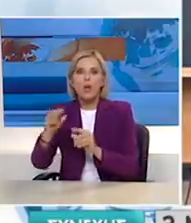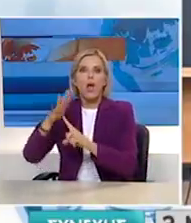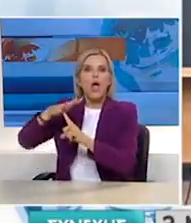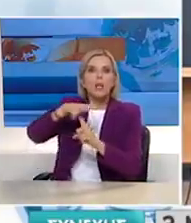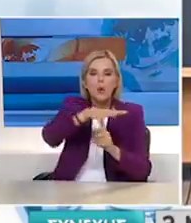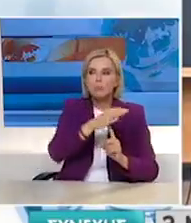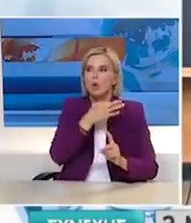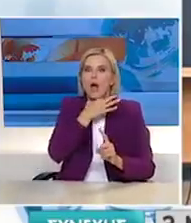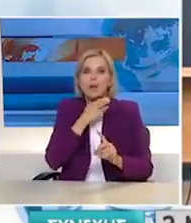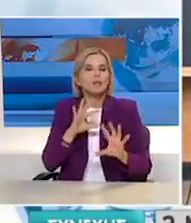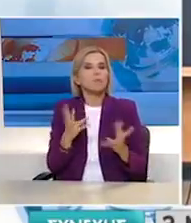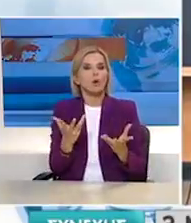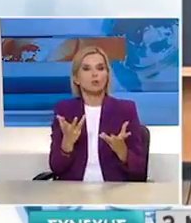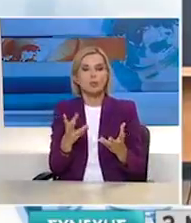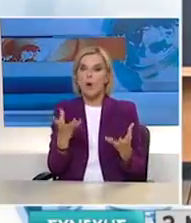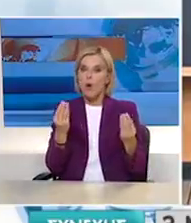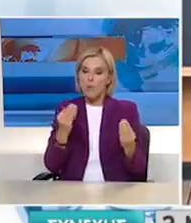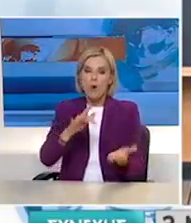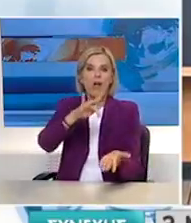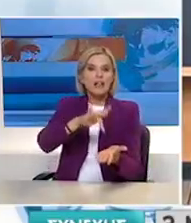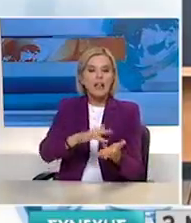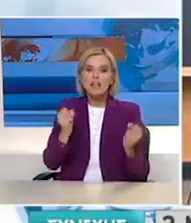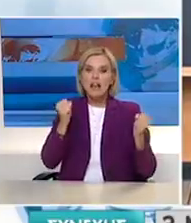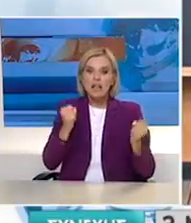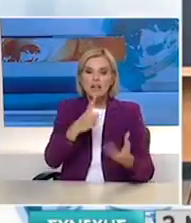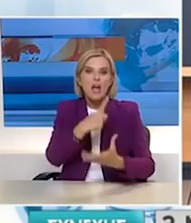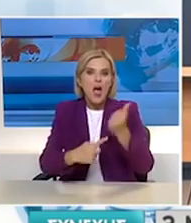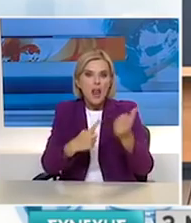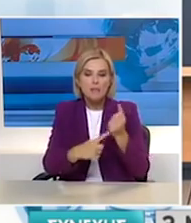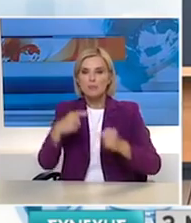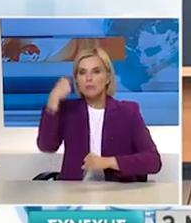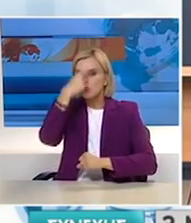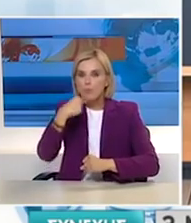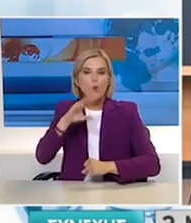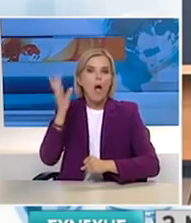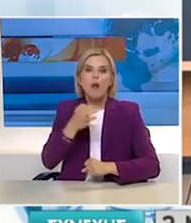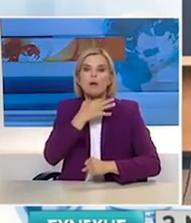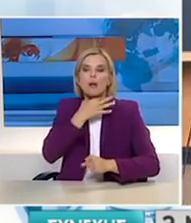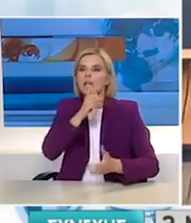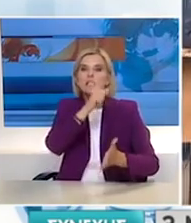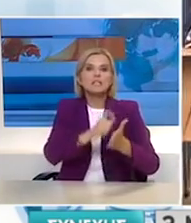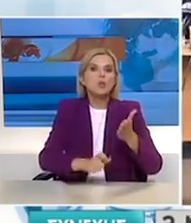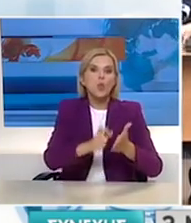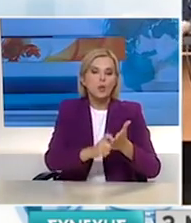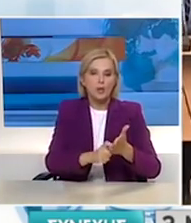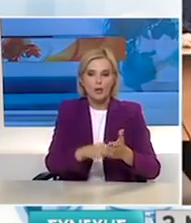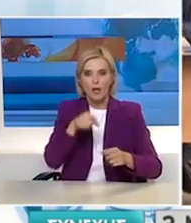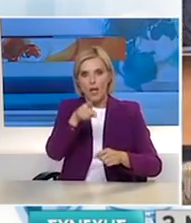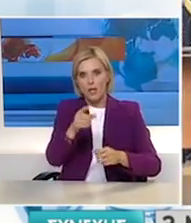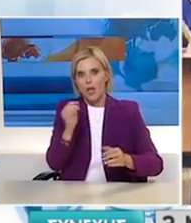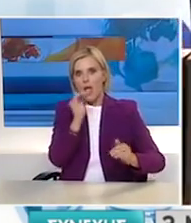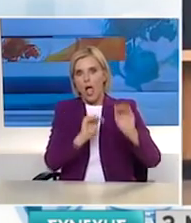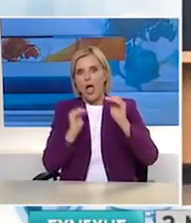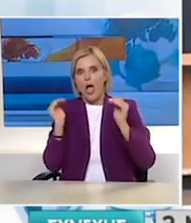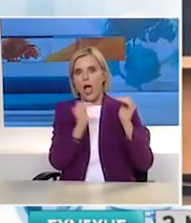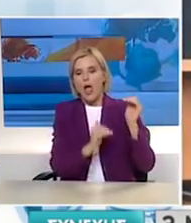προσωπικό? Τι προβλέπετε σε περίπτωση θετικού κρούσματος σε ξενοδοχείο? Στις 8 ερωτήσεις θα απαντήσω στις 5